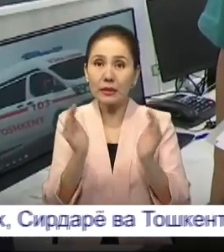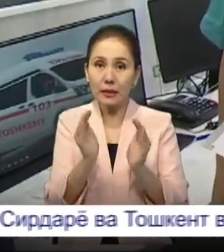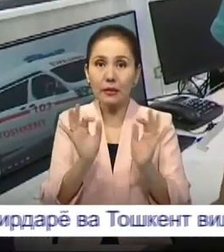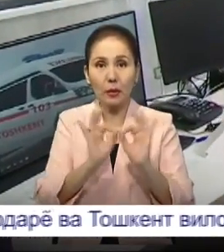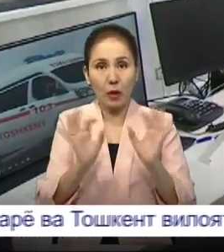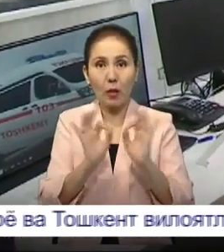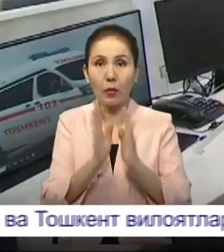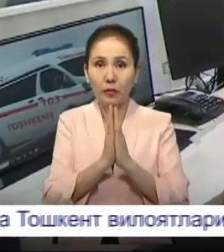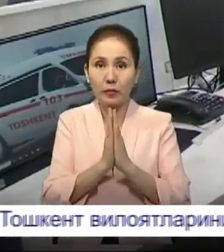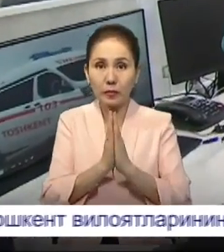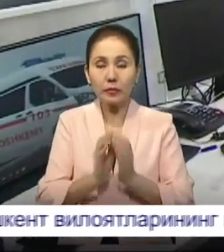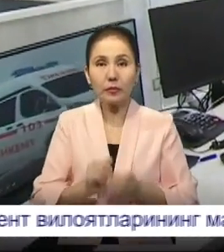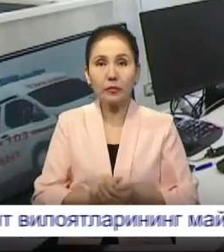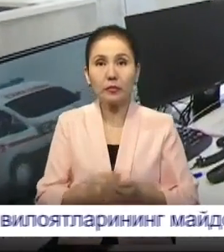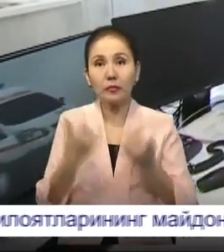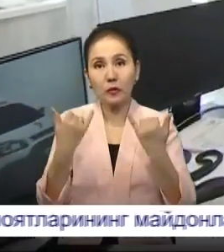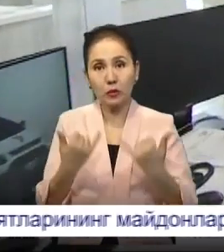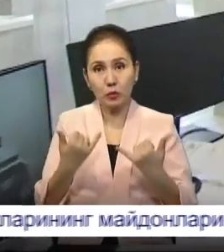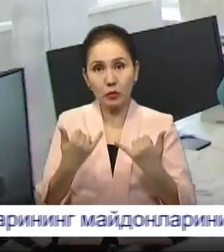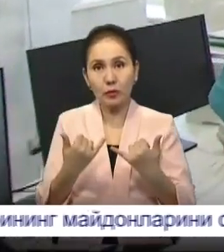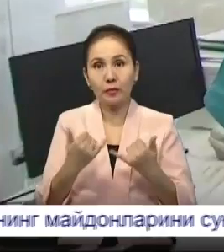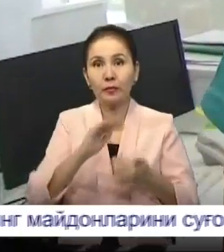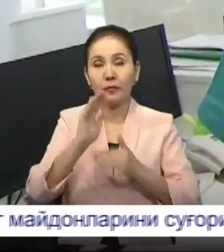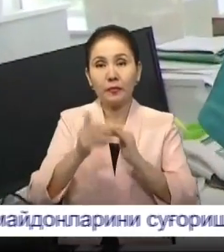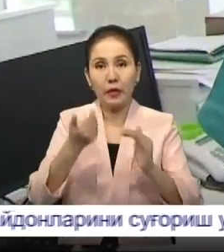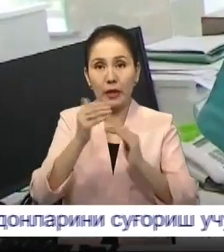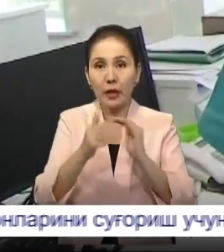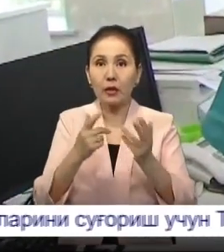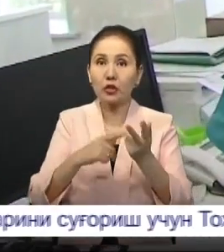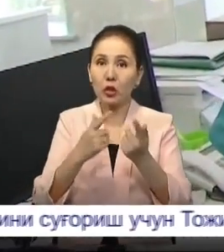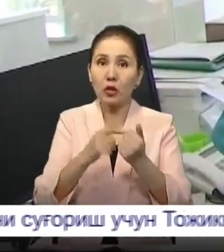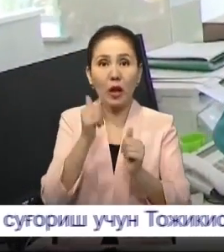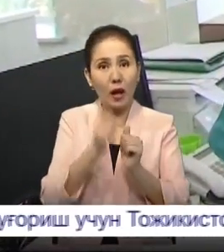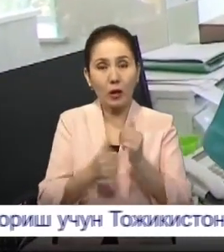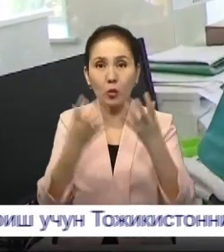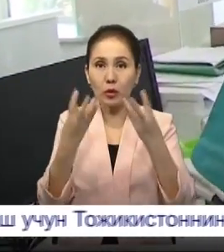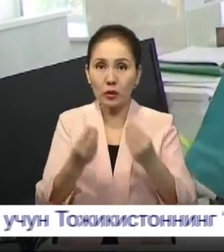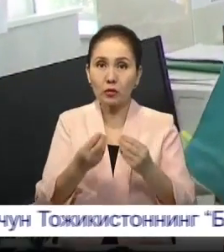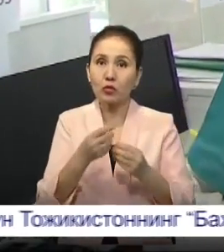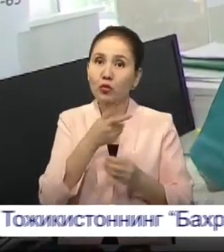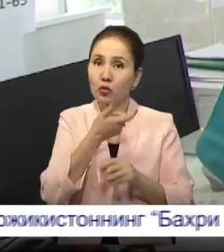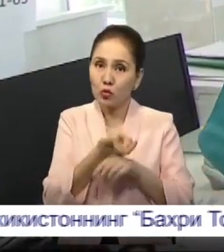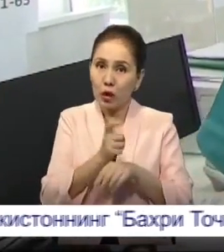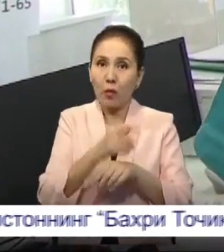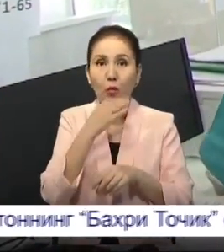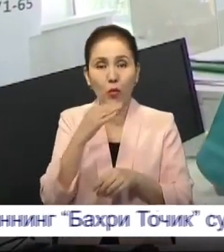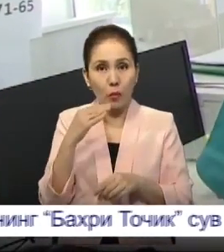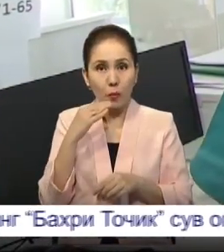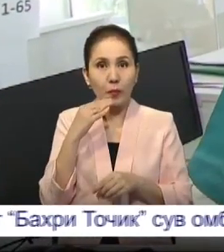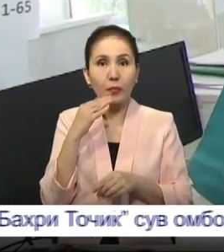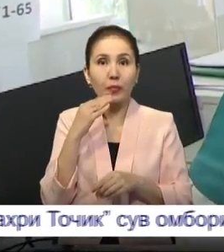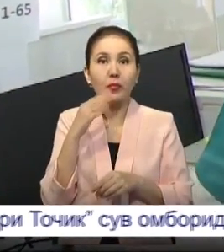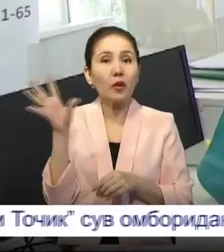bersangiz. Shu bugungi chaqiruvlarning soni ham har kungidek juda ham ko'p. Bu